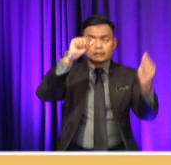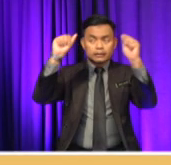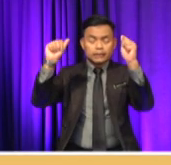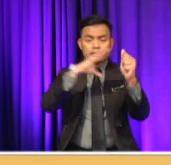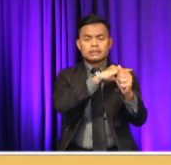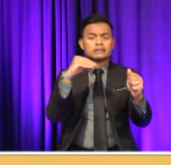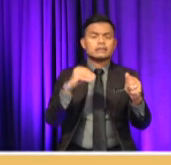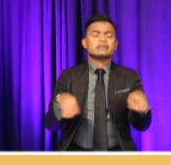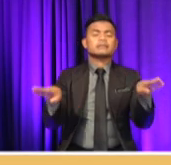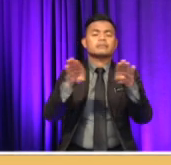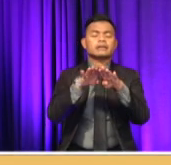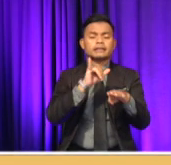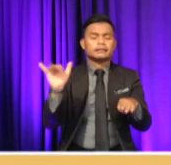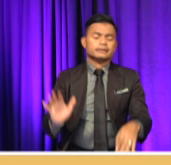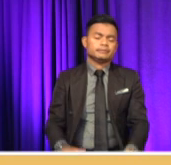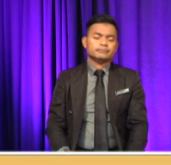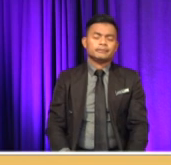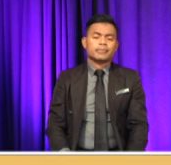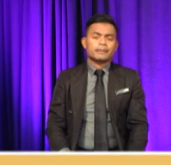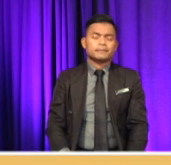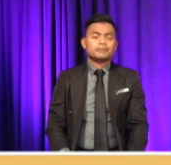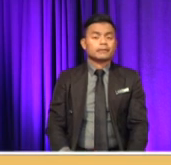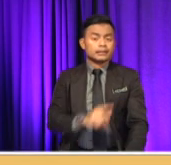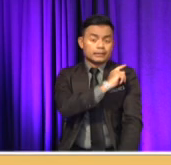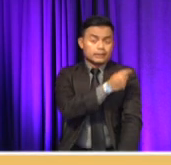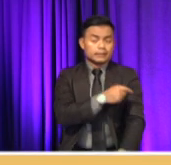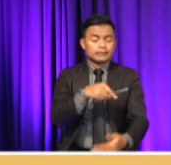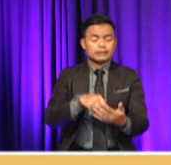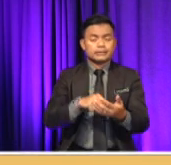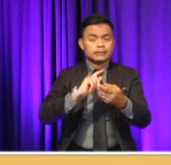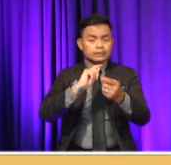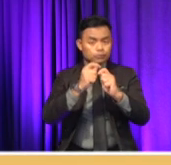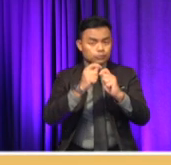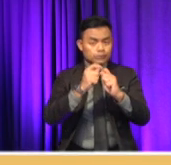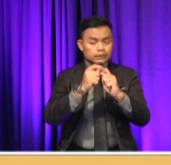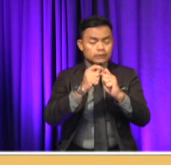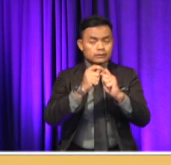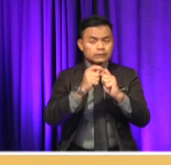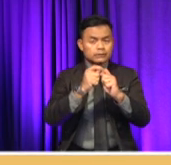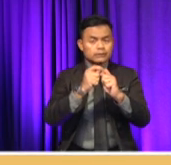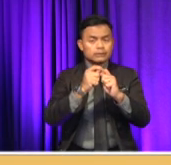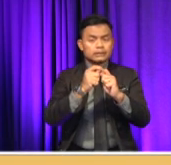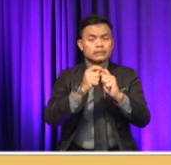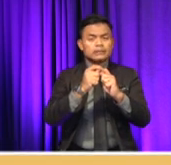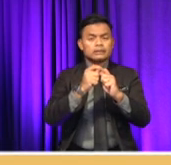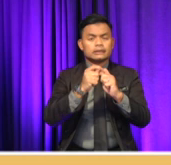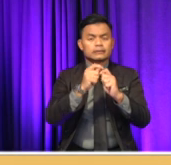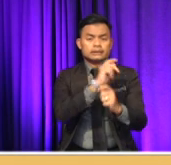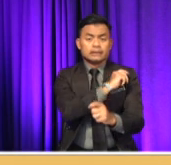kepada tenaga dan seterusnya ditukar menjadi tenaga elektrik oke